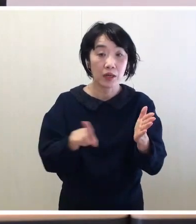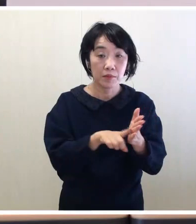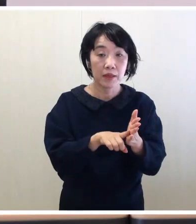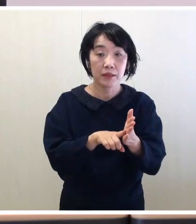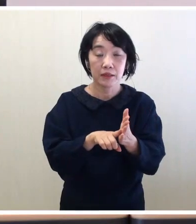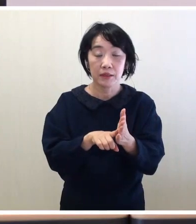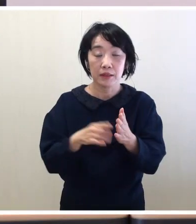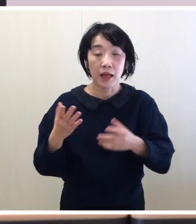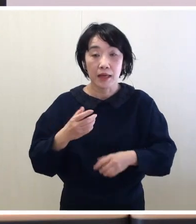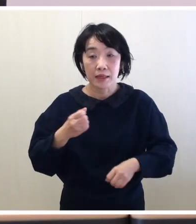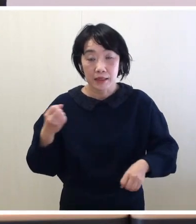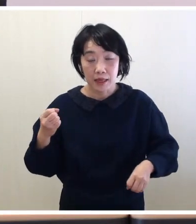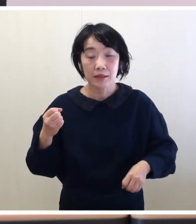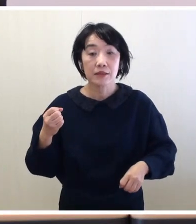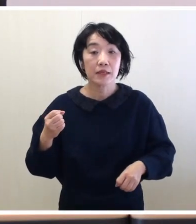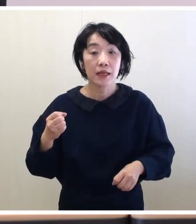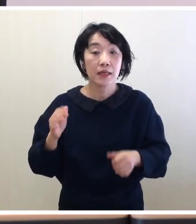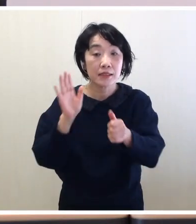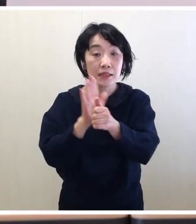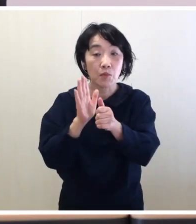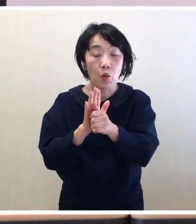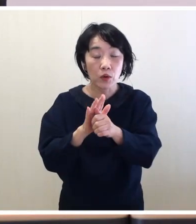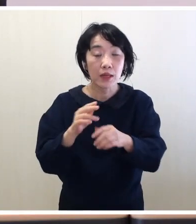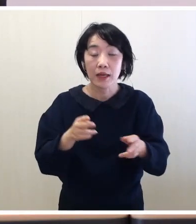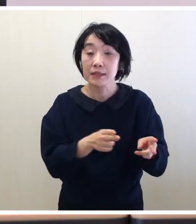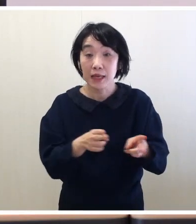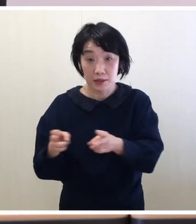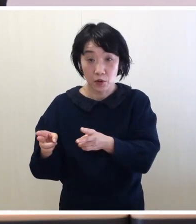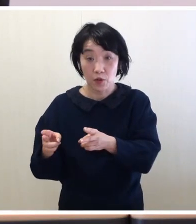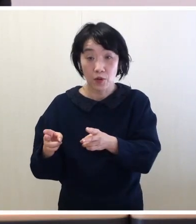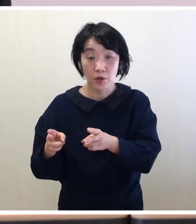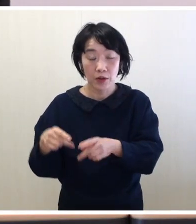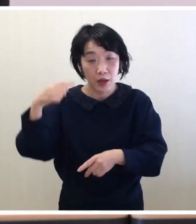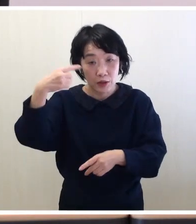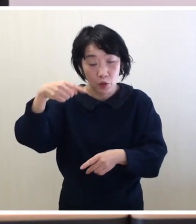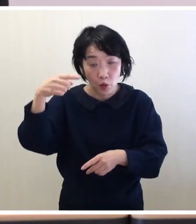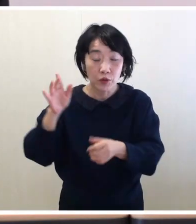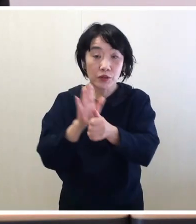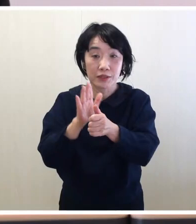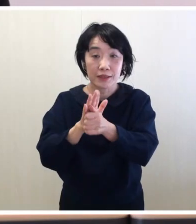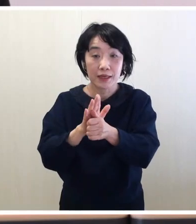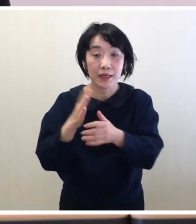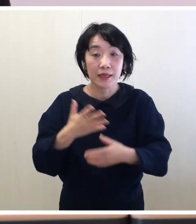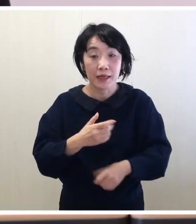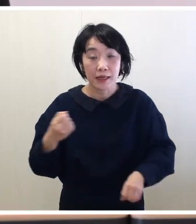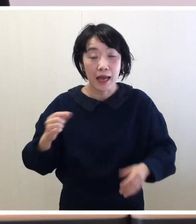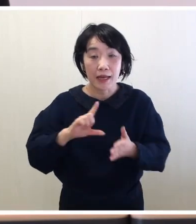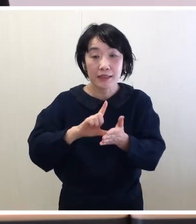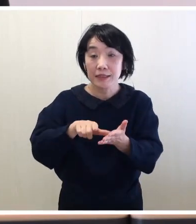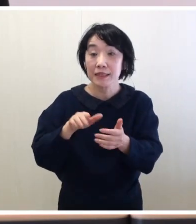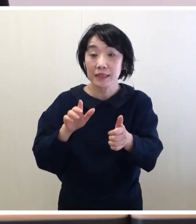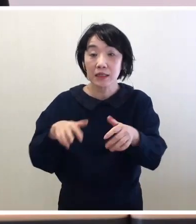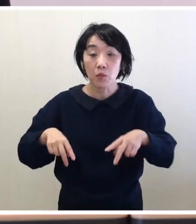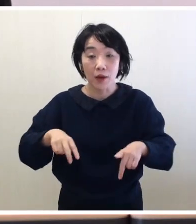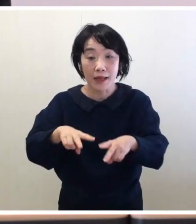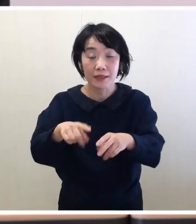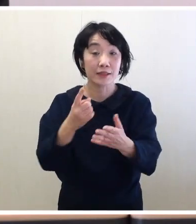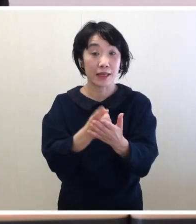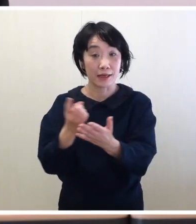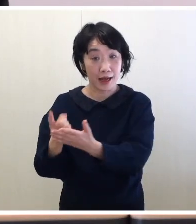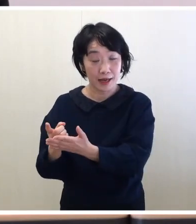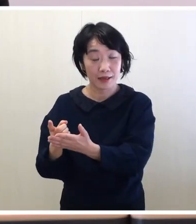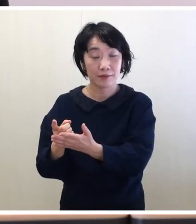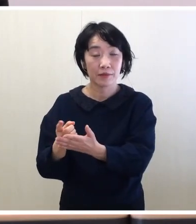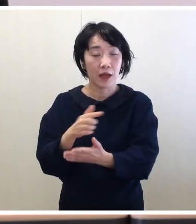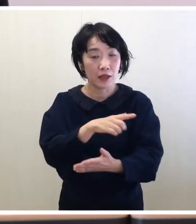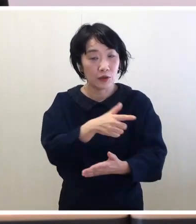は、これまでも学生スクールサポーター制度をはじめとした教育支援や学生の地域ボランティア